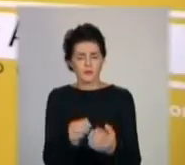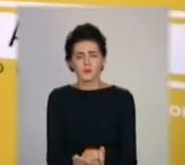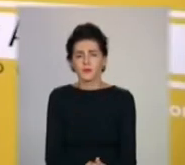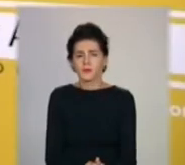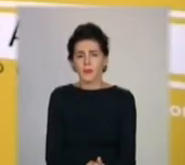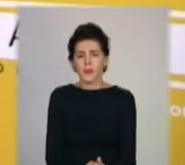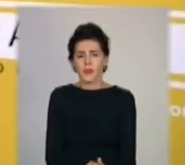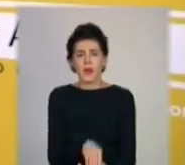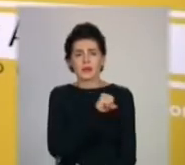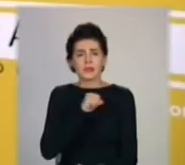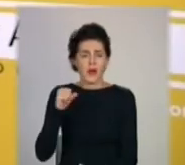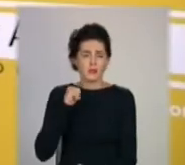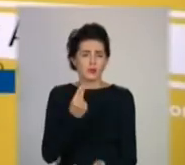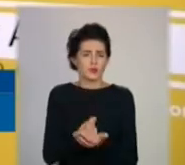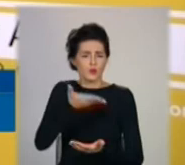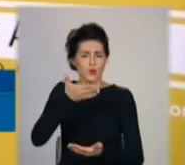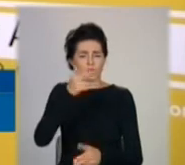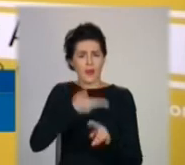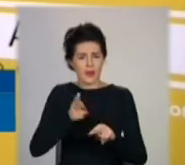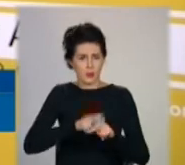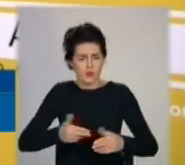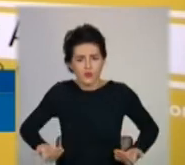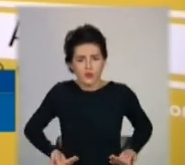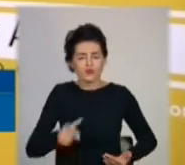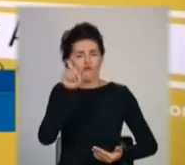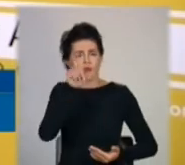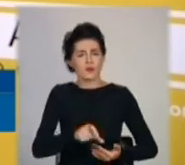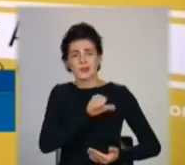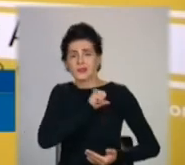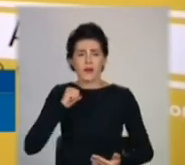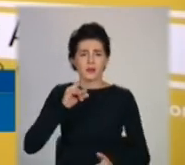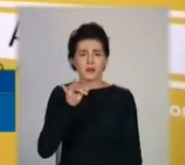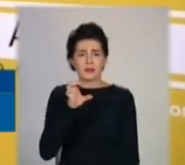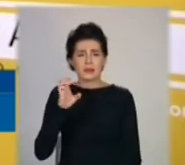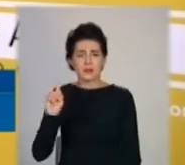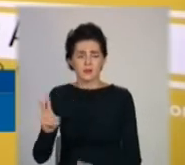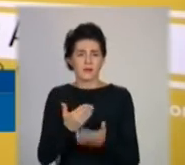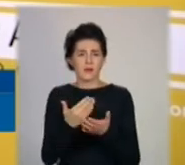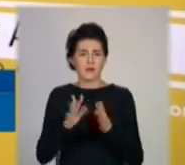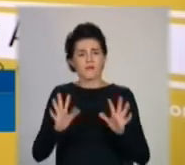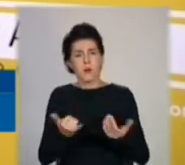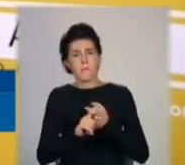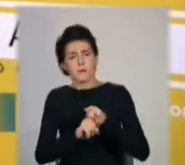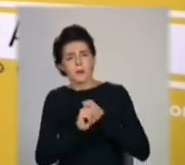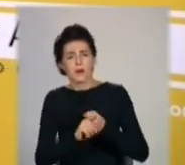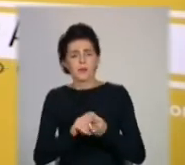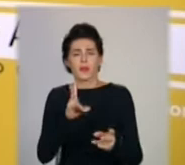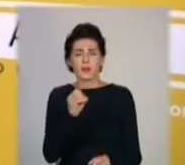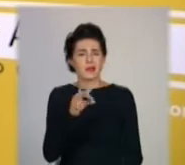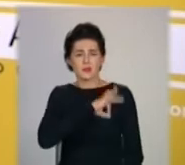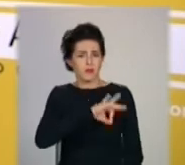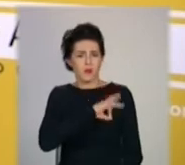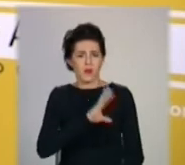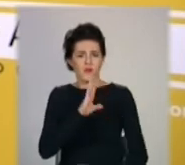найбільша цінність. І дуже ризиковано під час епідемії користуватися недостовірною, неперевіреною інформацією. Адже це